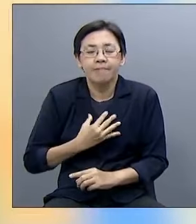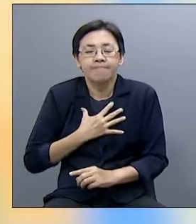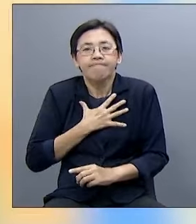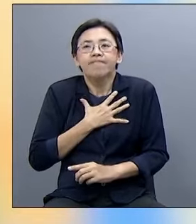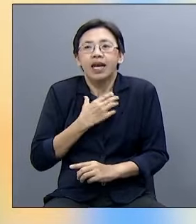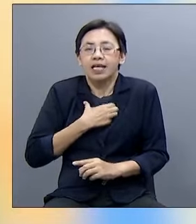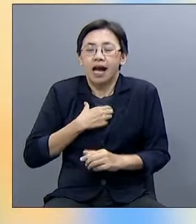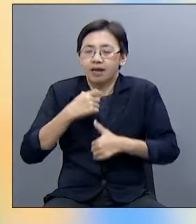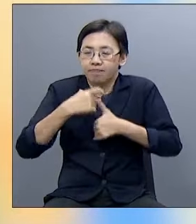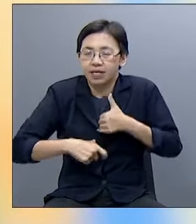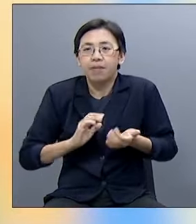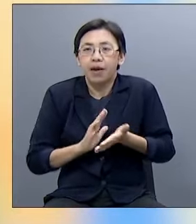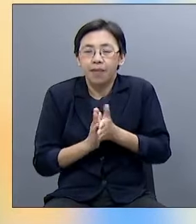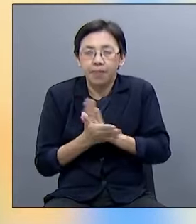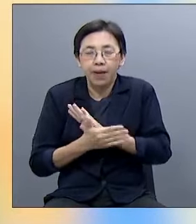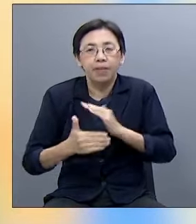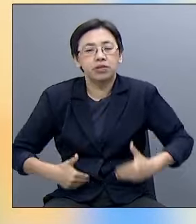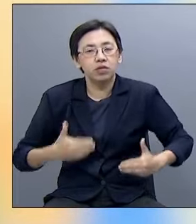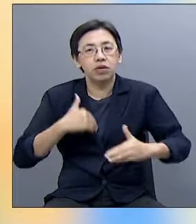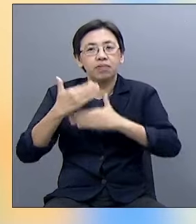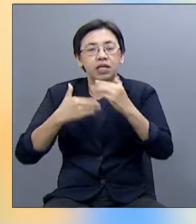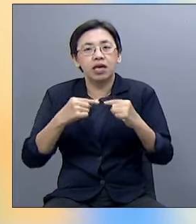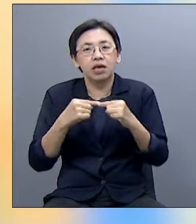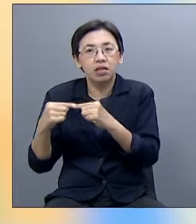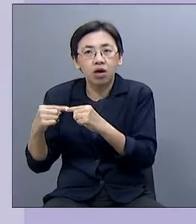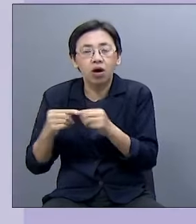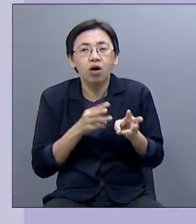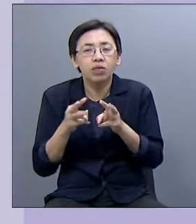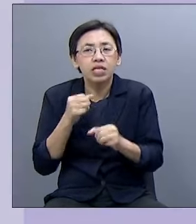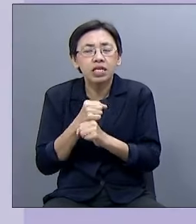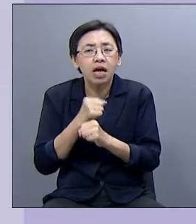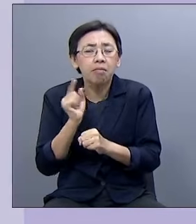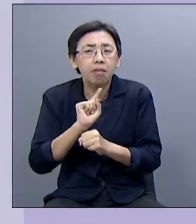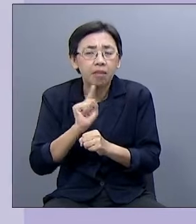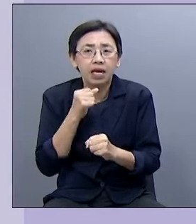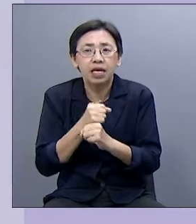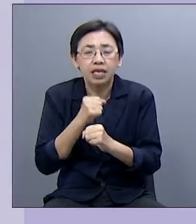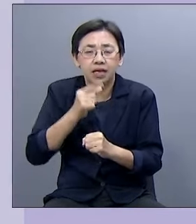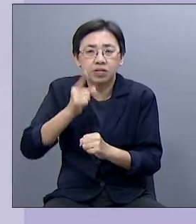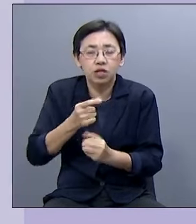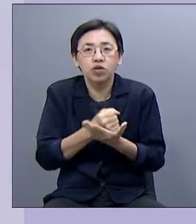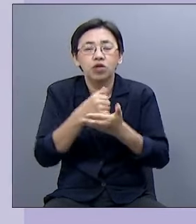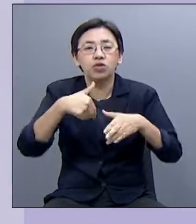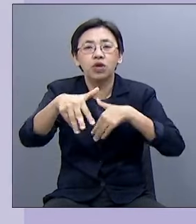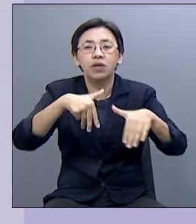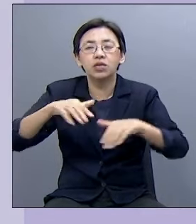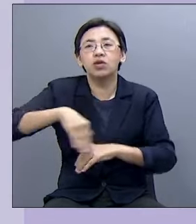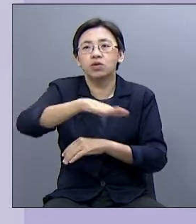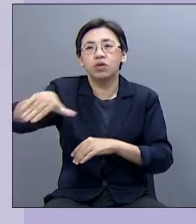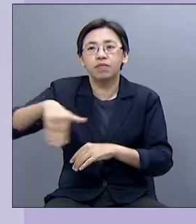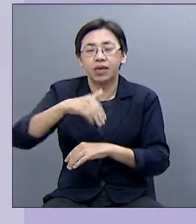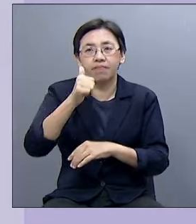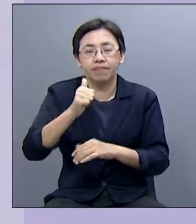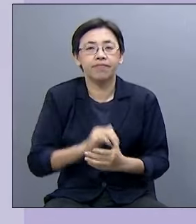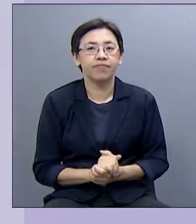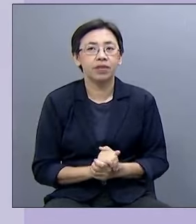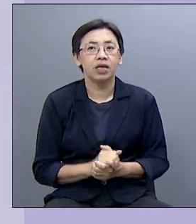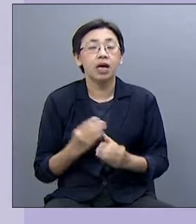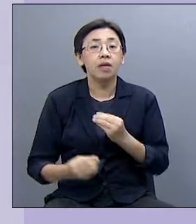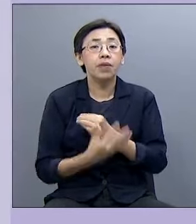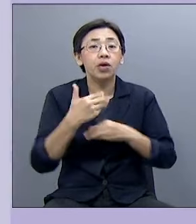กรรมสู่วิถีชีวิตที่ยั่งยืนแล้วก็แนวทางปฏิบัติที่นำไปใช้ได้จริงให้กับประชาชนทั่วไปอีกด้วยค่ะ รวมทั้งเปิดโอกาสให้ทุกคน